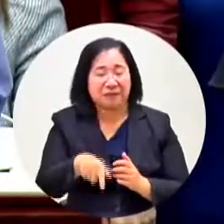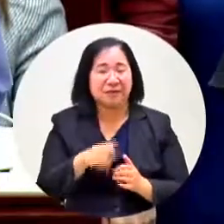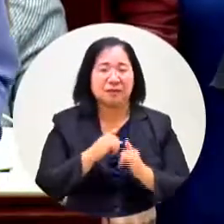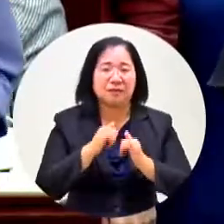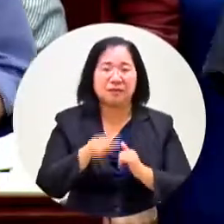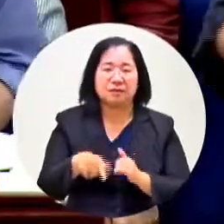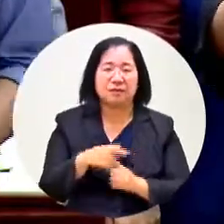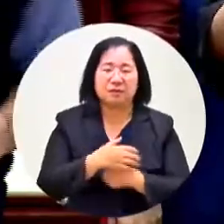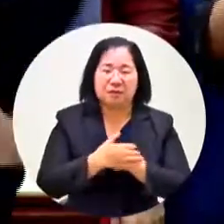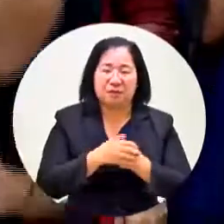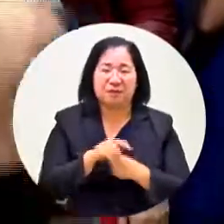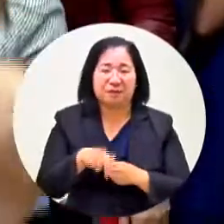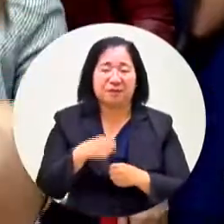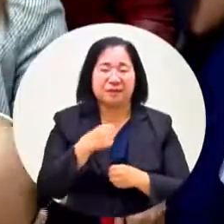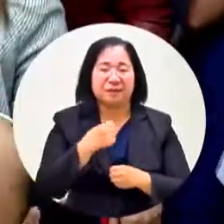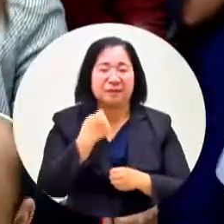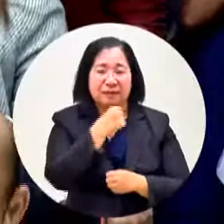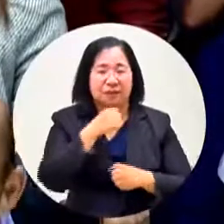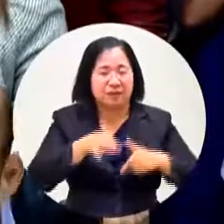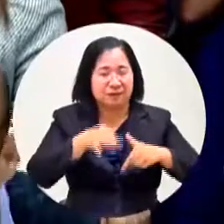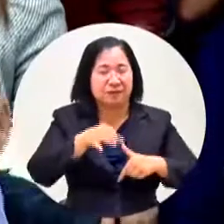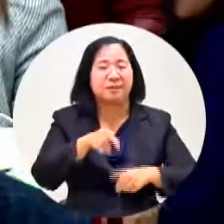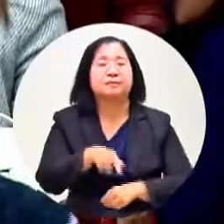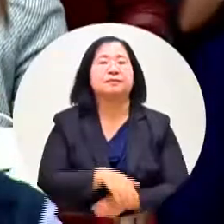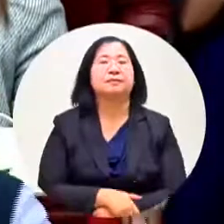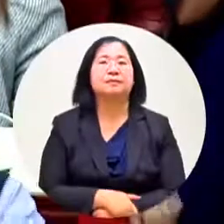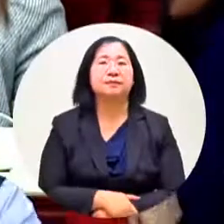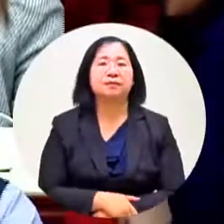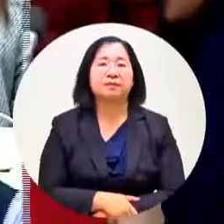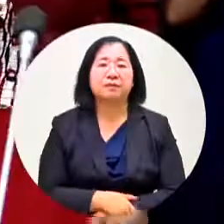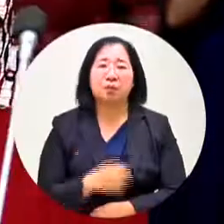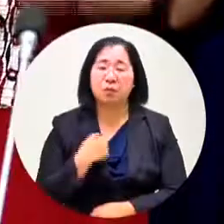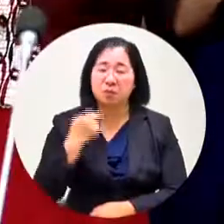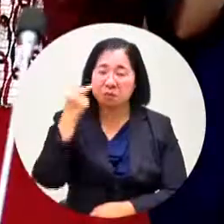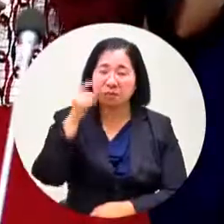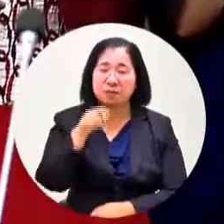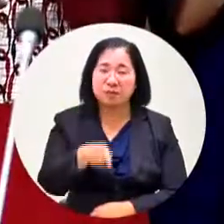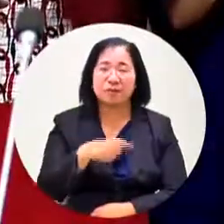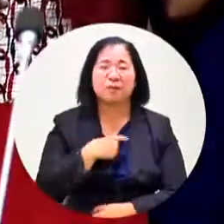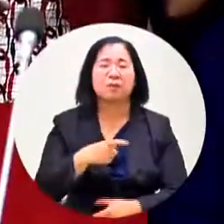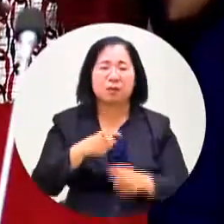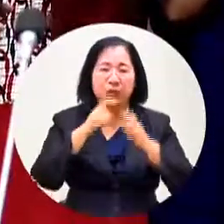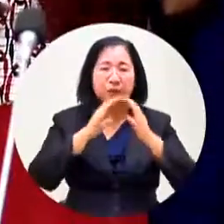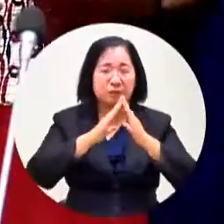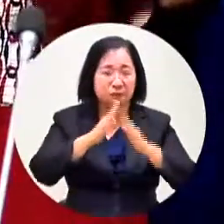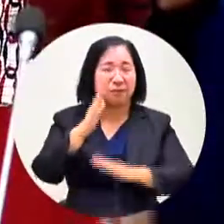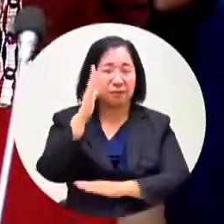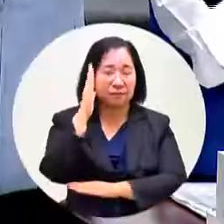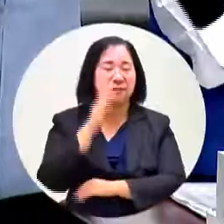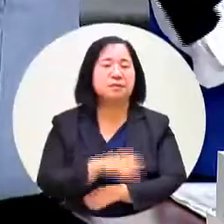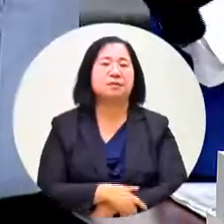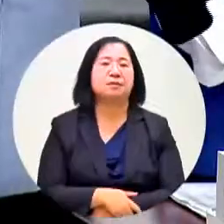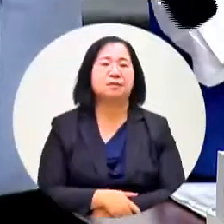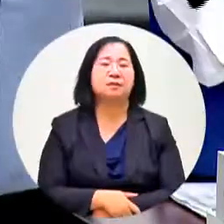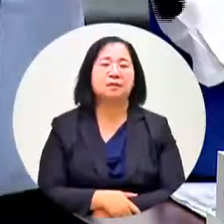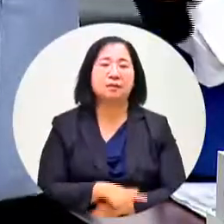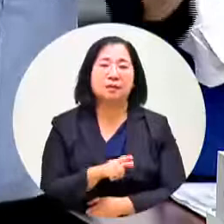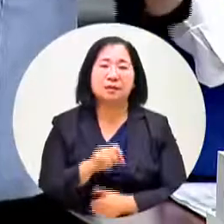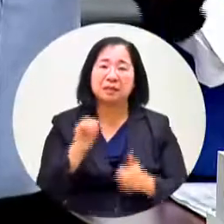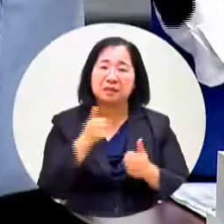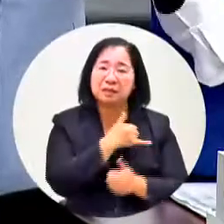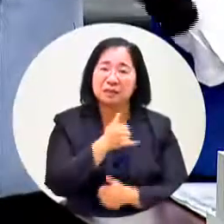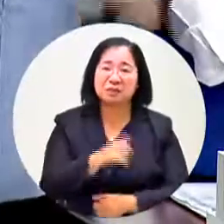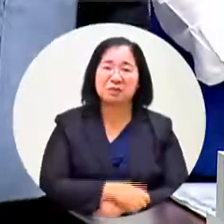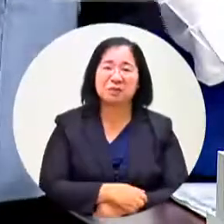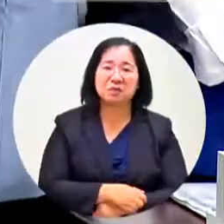可长。我们再一次呼吁所有网民朋友，自己爱惜这样的一个言论自由，让我们一起来